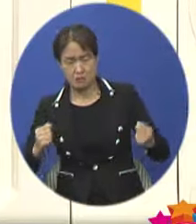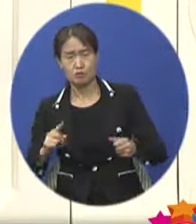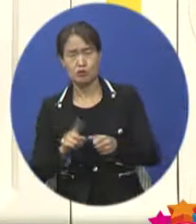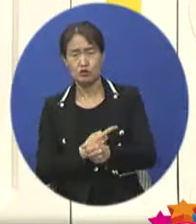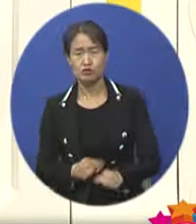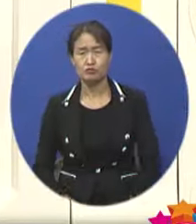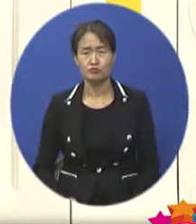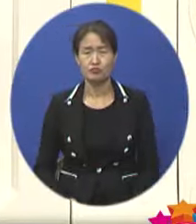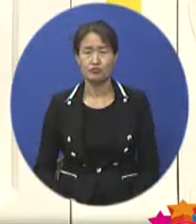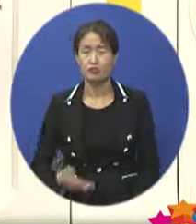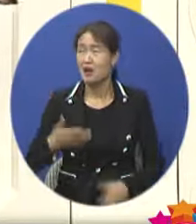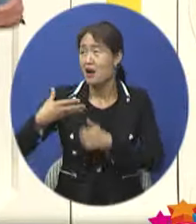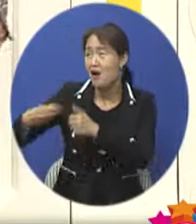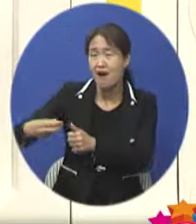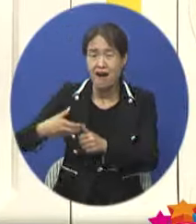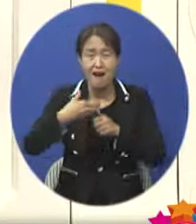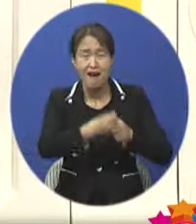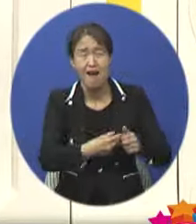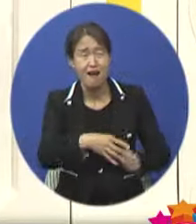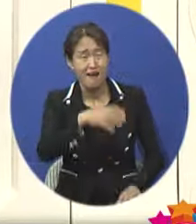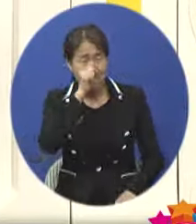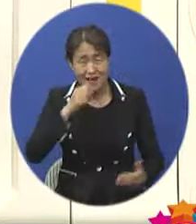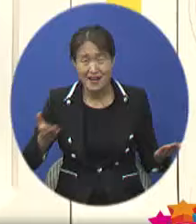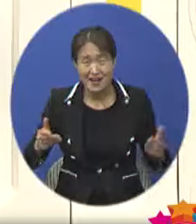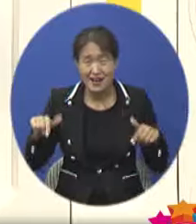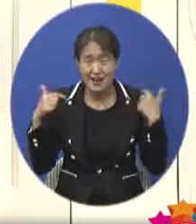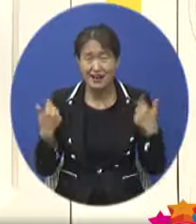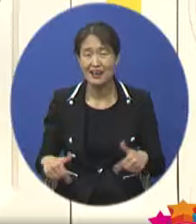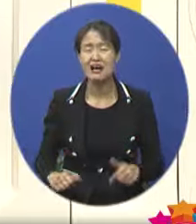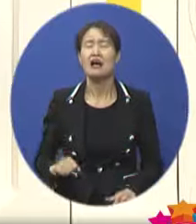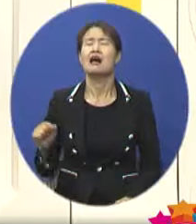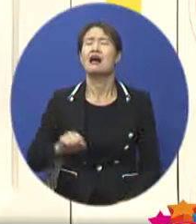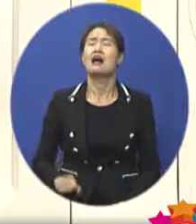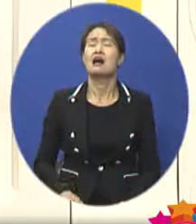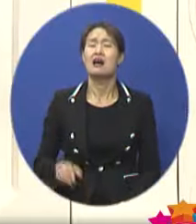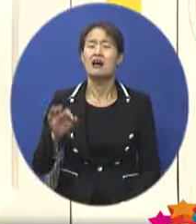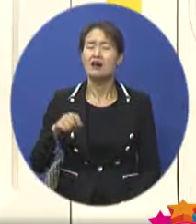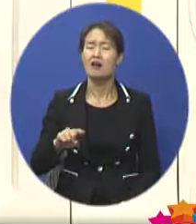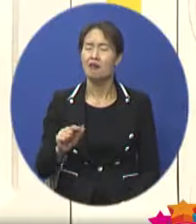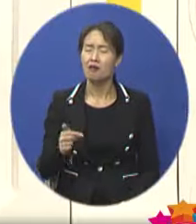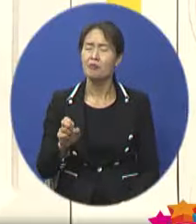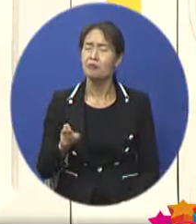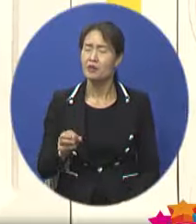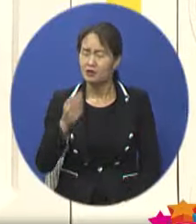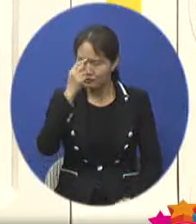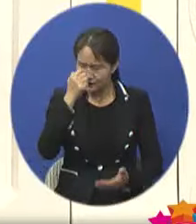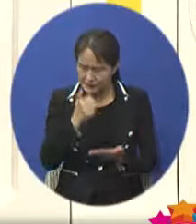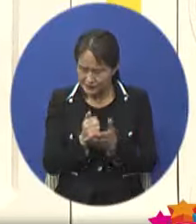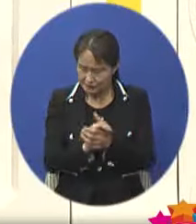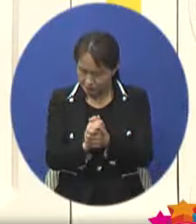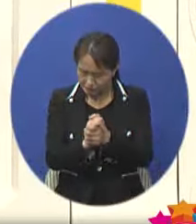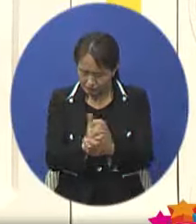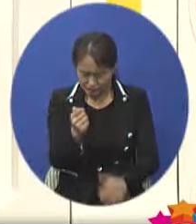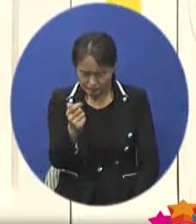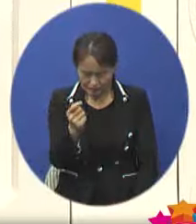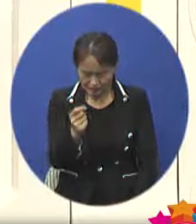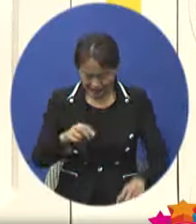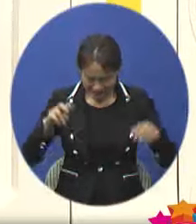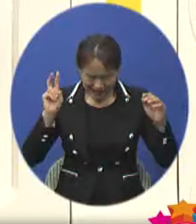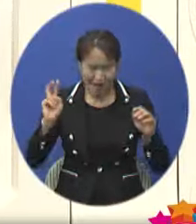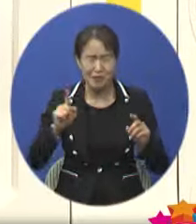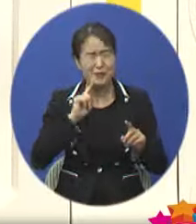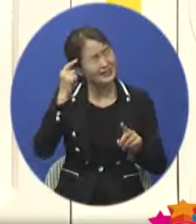그래서 여기, 여기서 불러주고 좋은 일만 생기고 그래가지고 네. 내가 아 원명 스님의 이 기도빨인 것 같다. 진짜요?